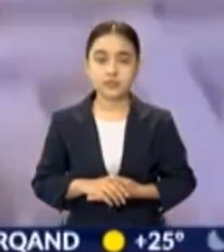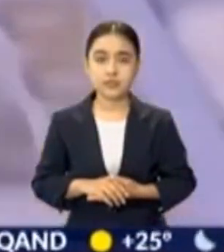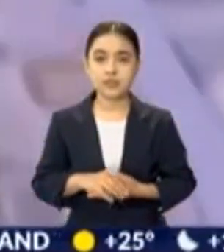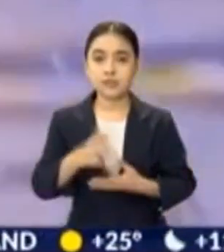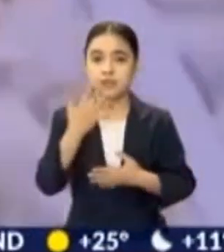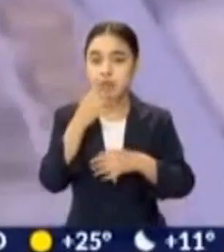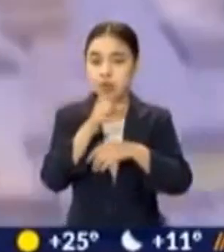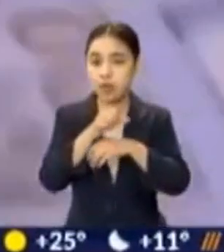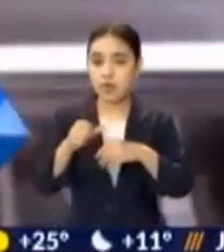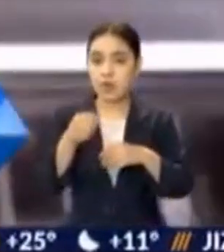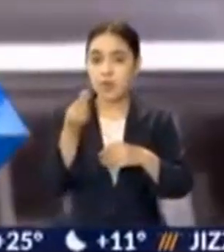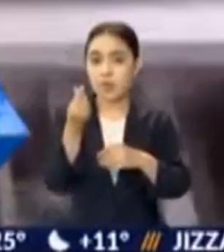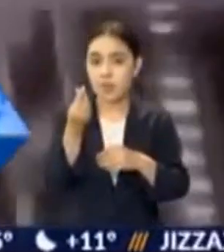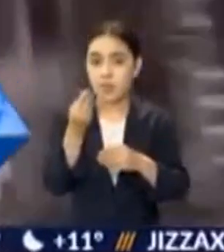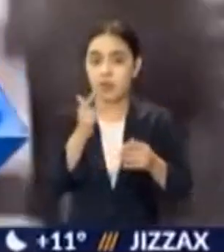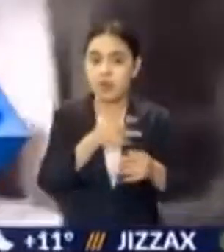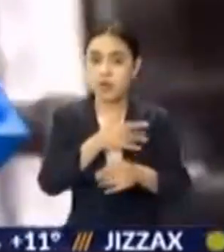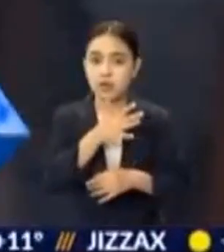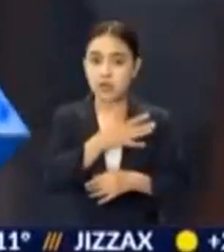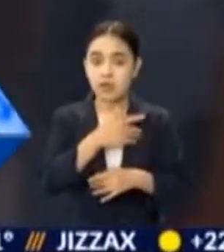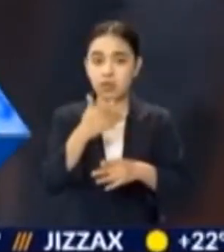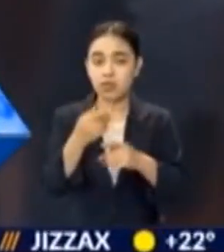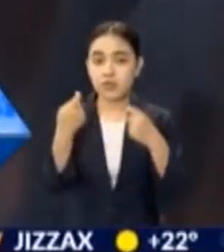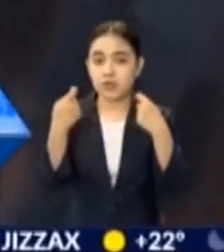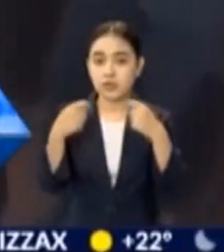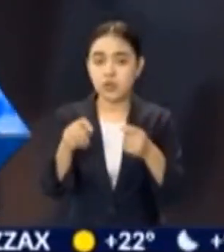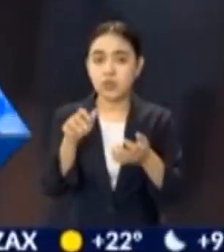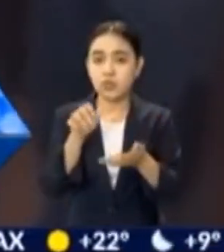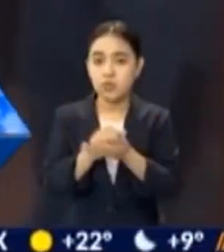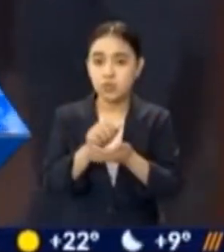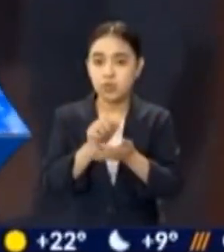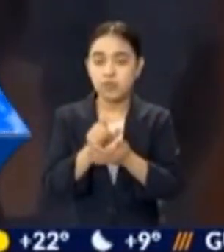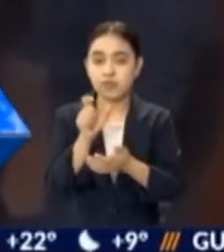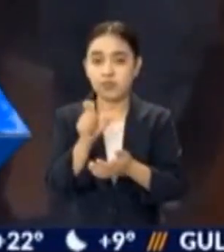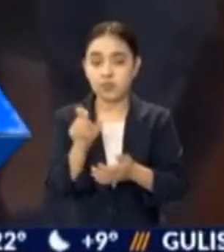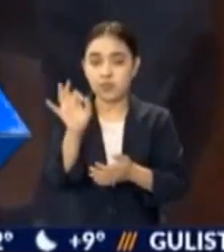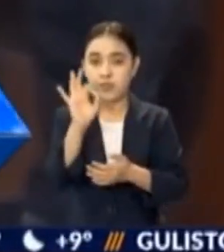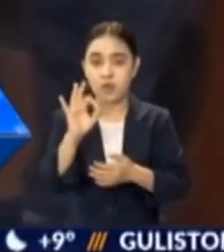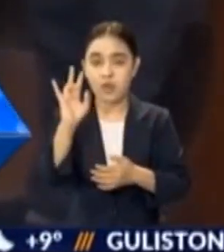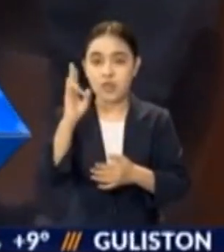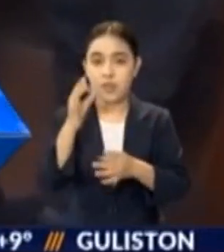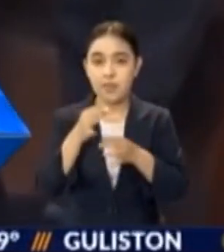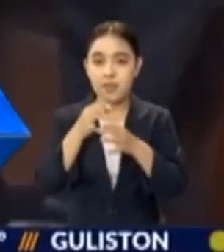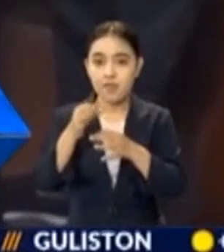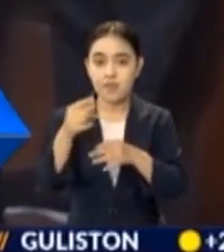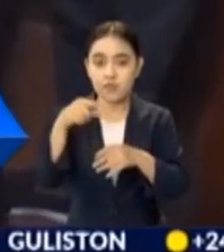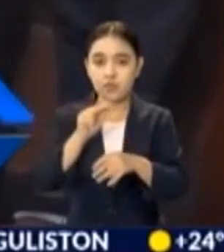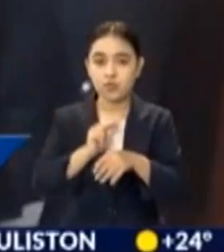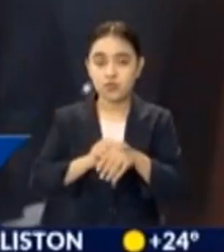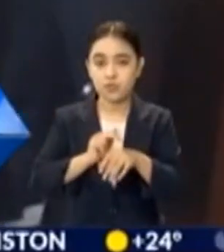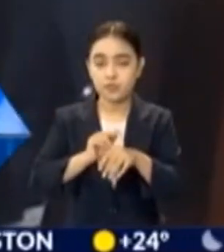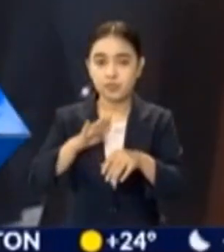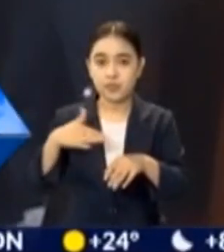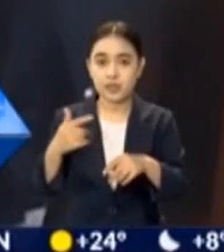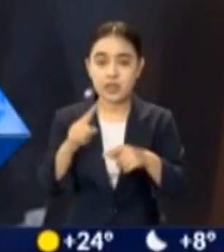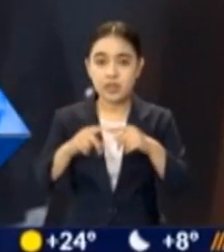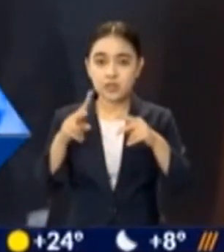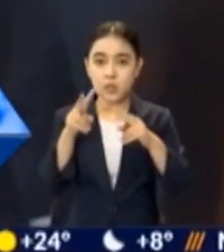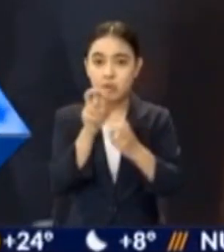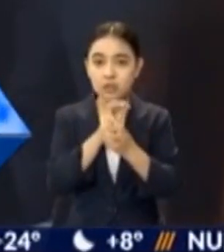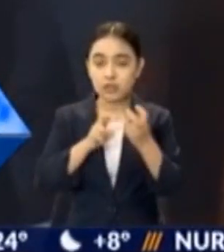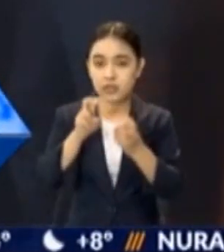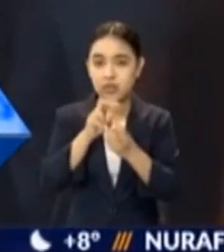Xorijiy valyutalarni qalbakilashtirib, uni ma'lum miqdorda sotish bilan shug'ullanuvchi fuqaro to'g'risida Namangan viloyati ichki ishlar boshqarmasi tezkor qidiruv